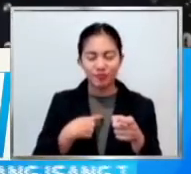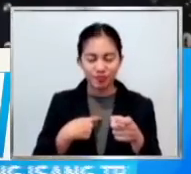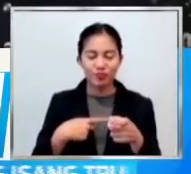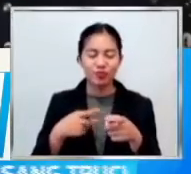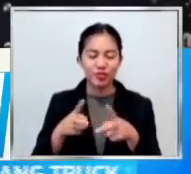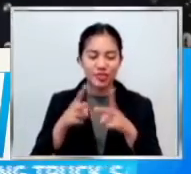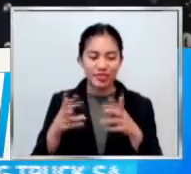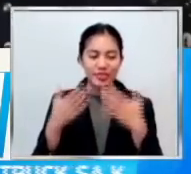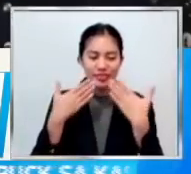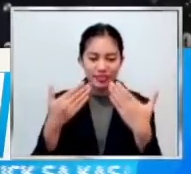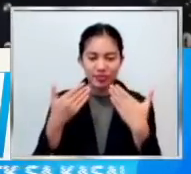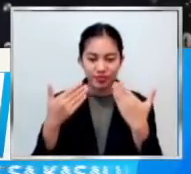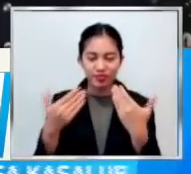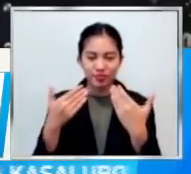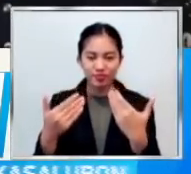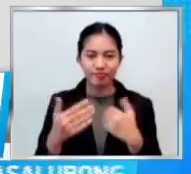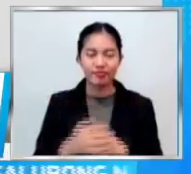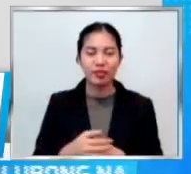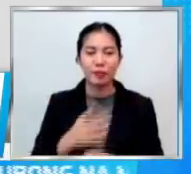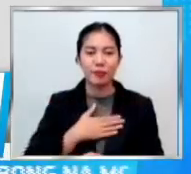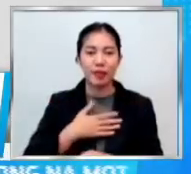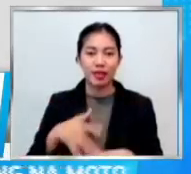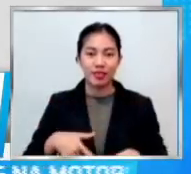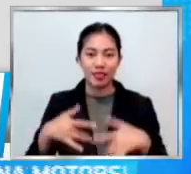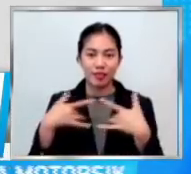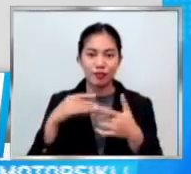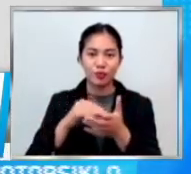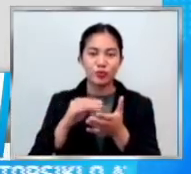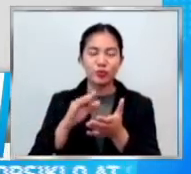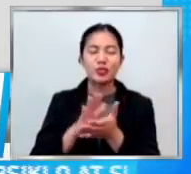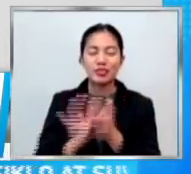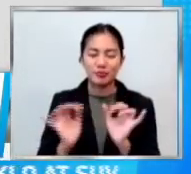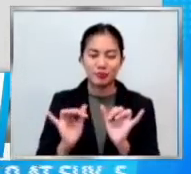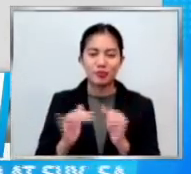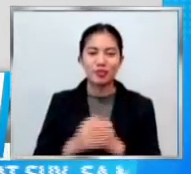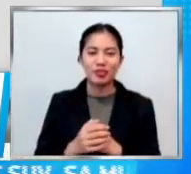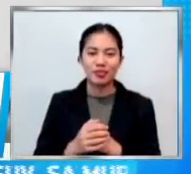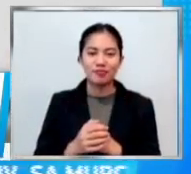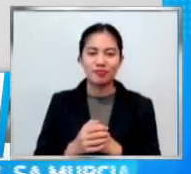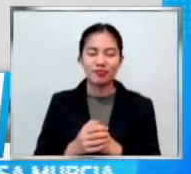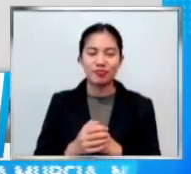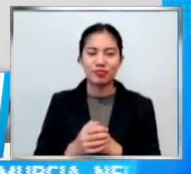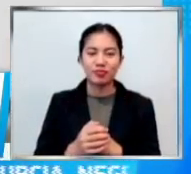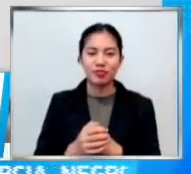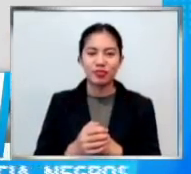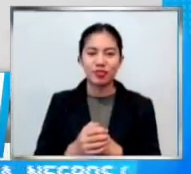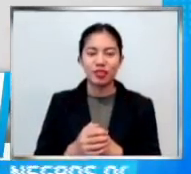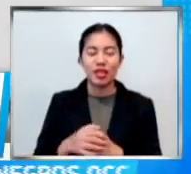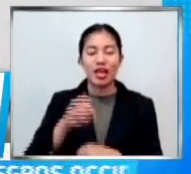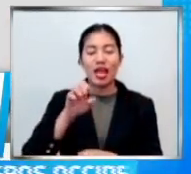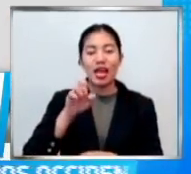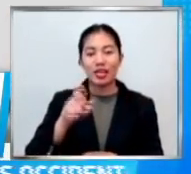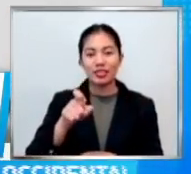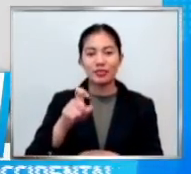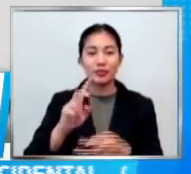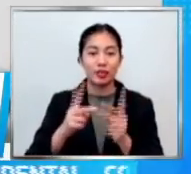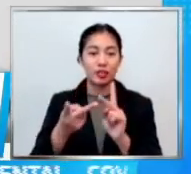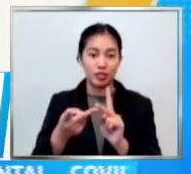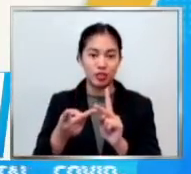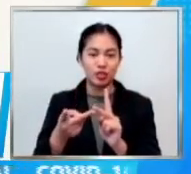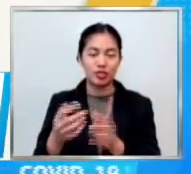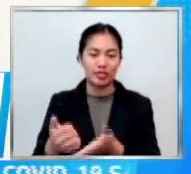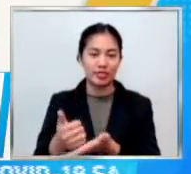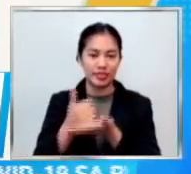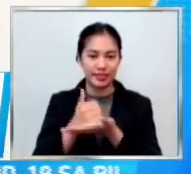ko. Sobrang utang ko talaga ang buhay ko sa kanya. Malaki rin daw ang naitulong ng kanyang ex-partner na si Kent na siyang nagdala sa kanya sa